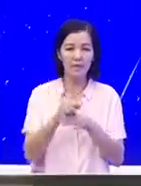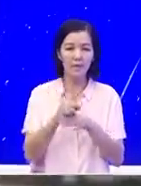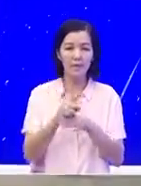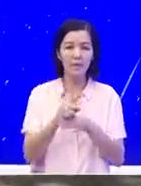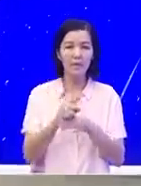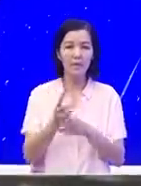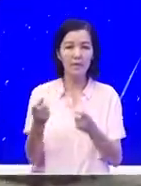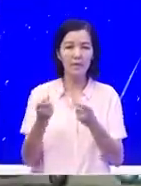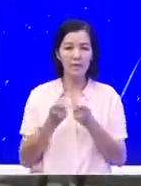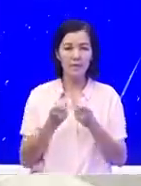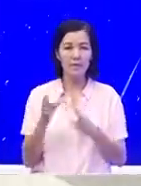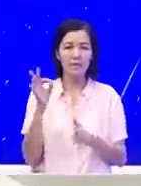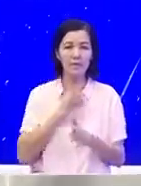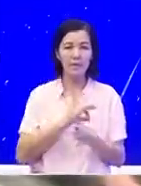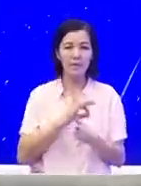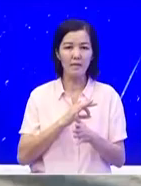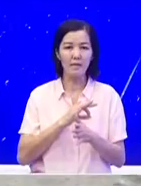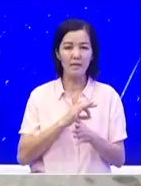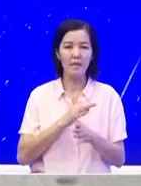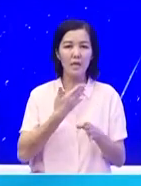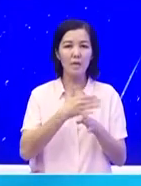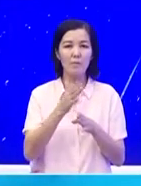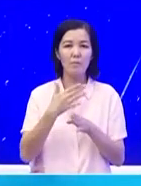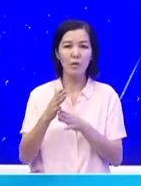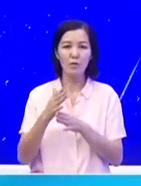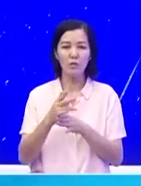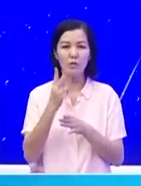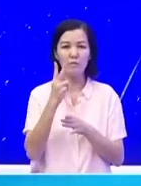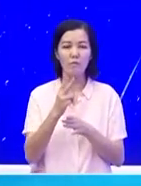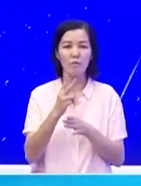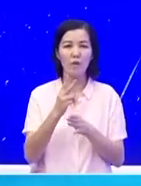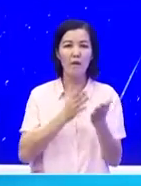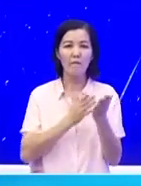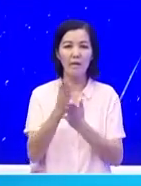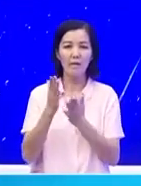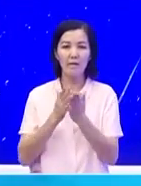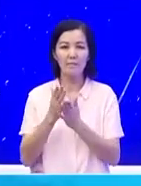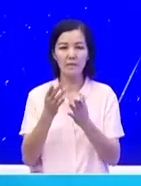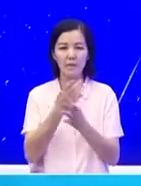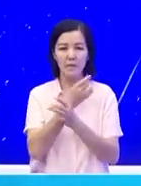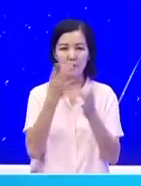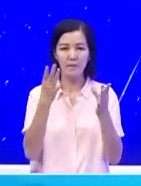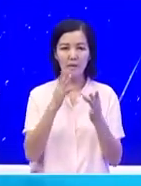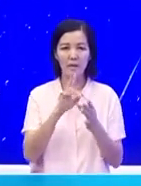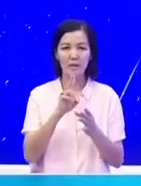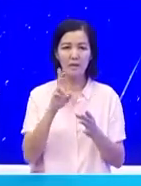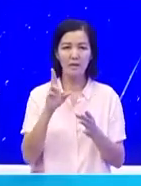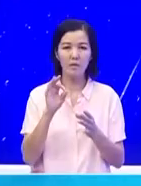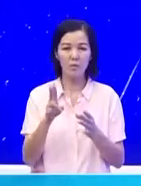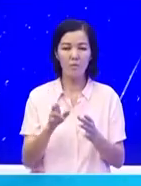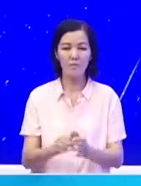задачи, задействовать и эффективно перераспределить имеющиеся ресурсы двух ведомств, прокомментировали специалисты.